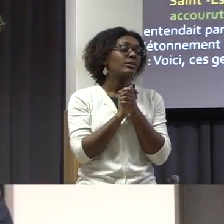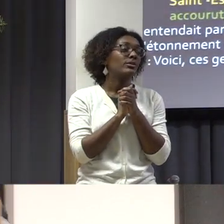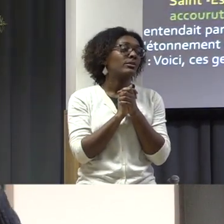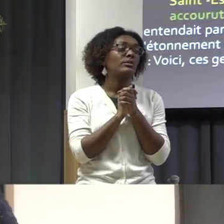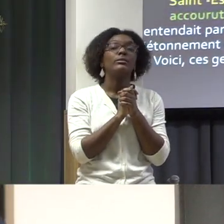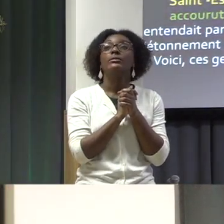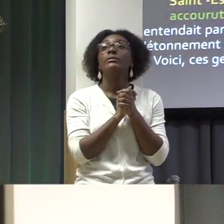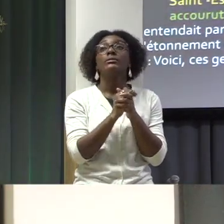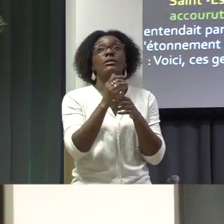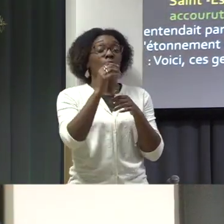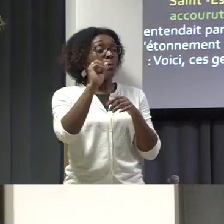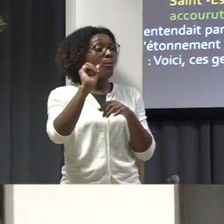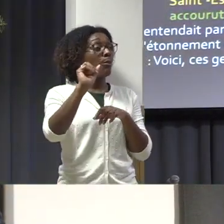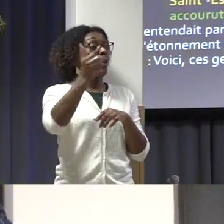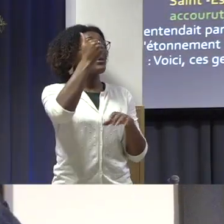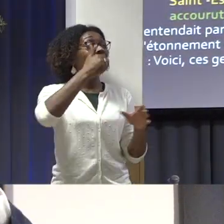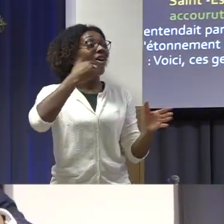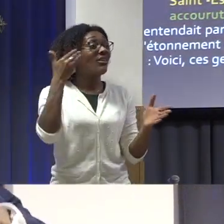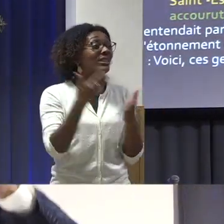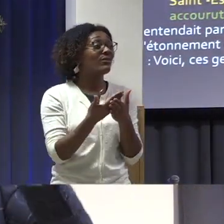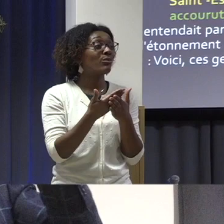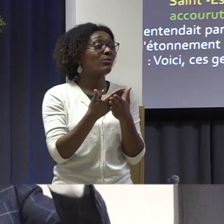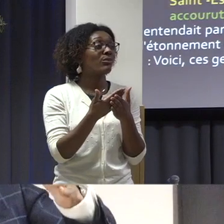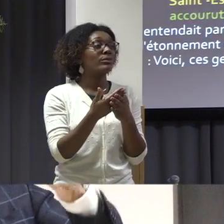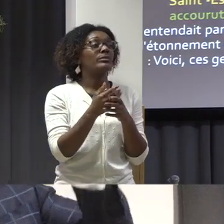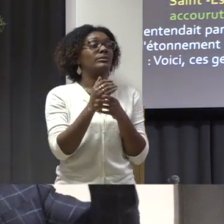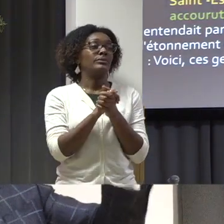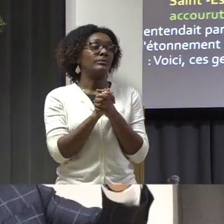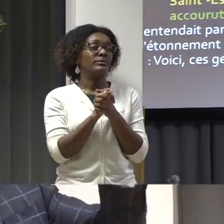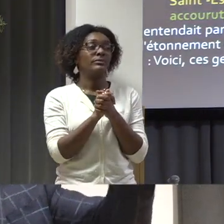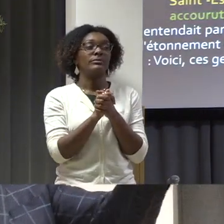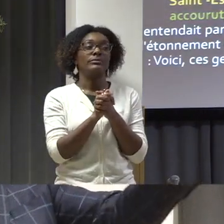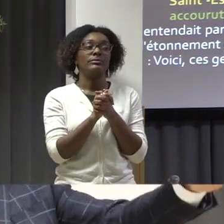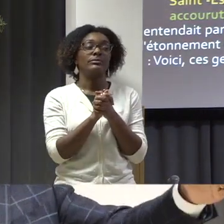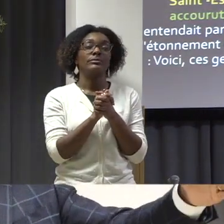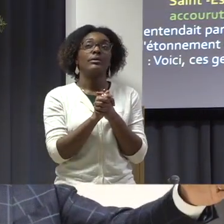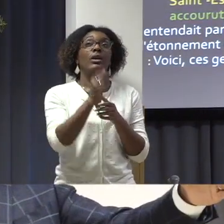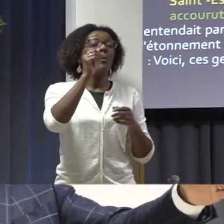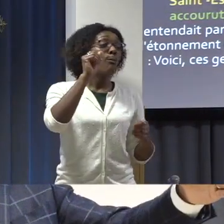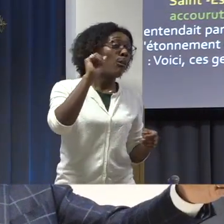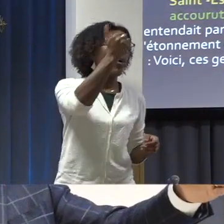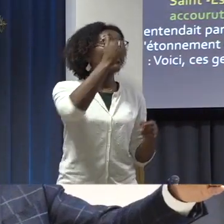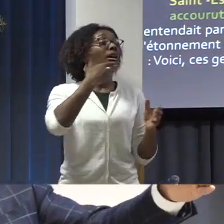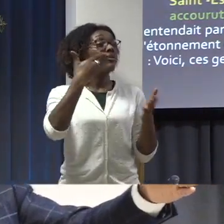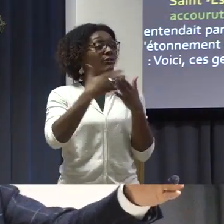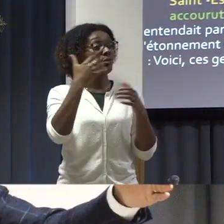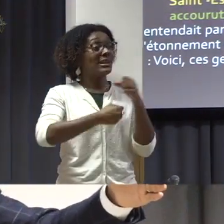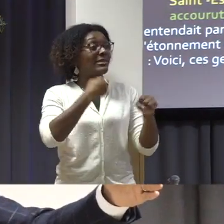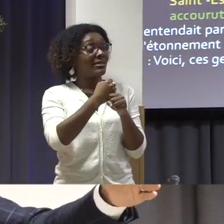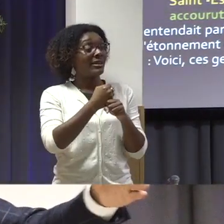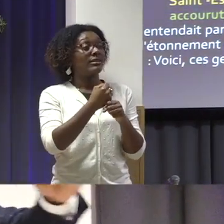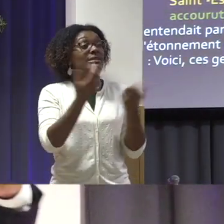nous avons besoin cette année d'avoir ce qu'on appelle le rendez-vous de la chambre haute amen